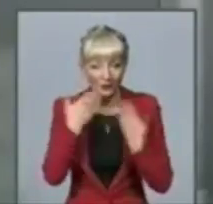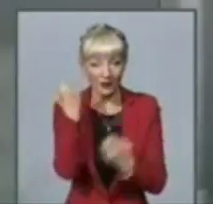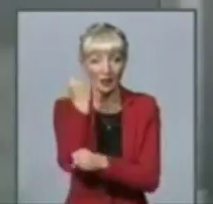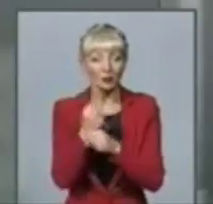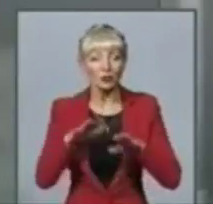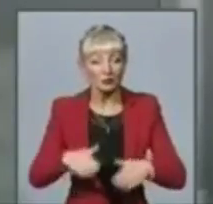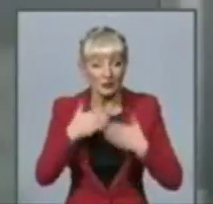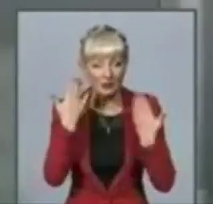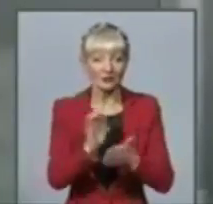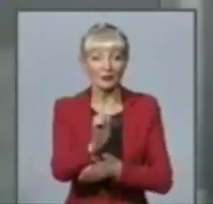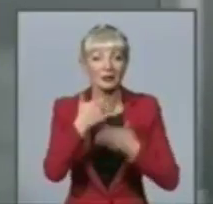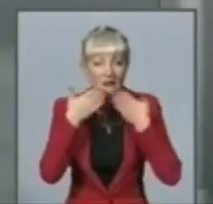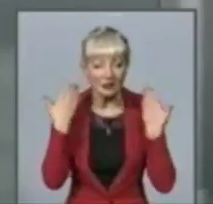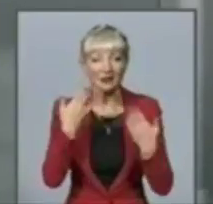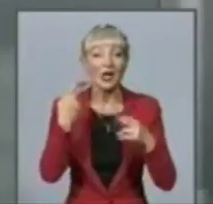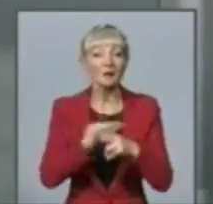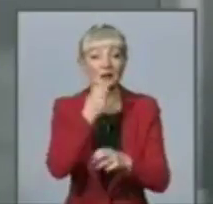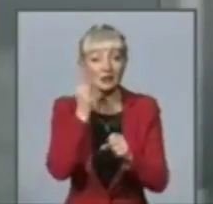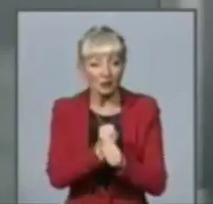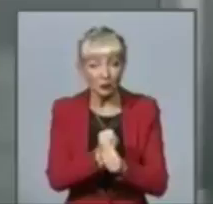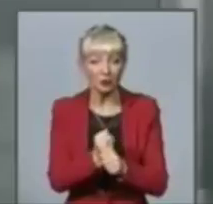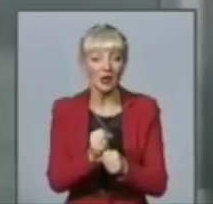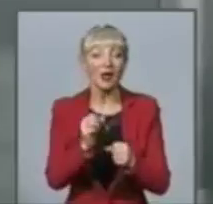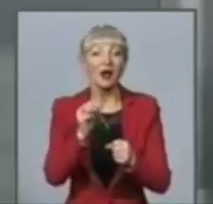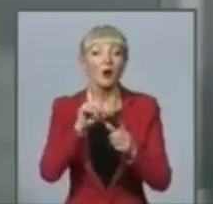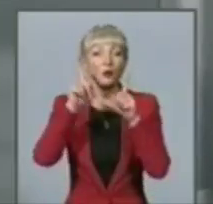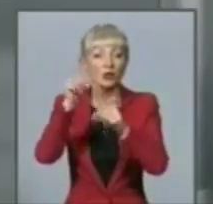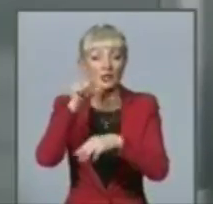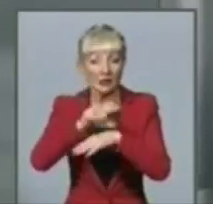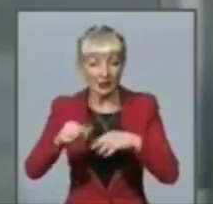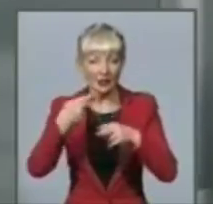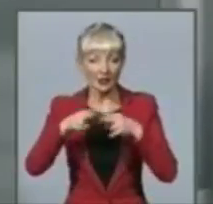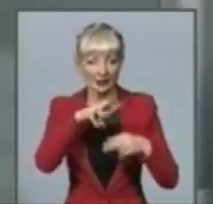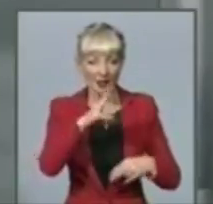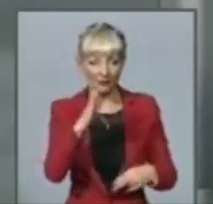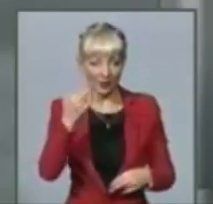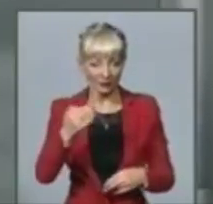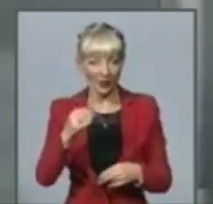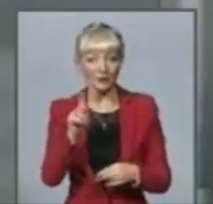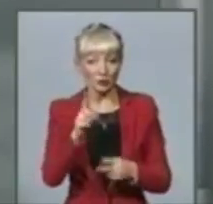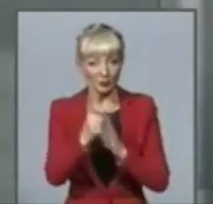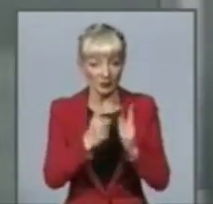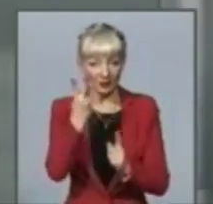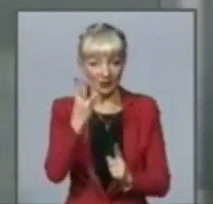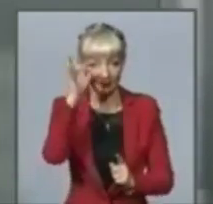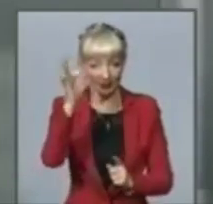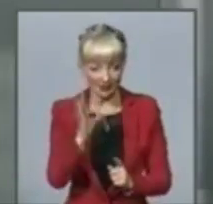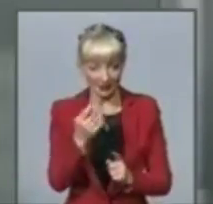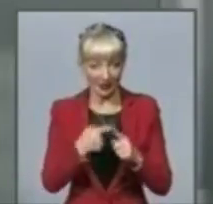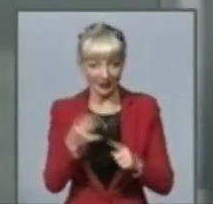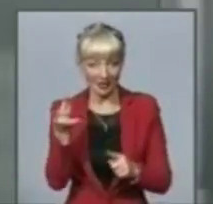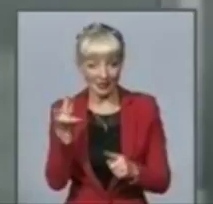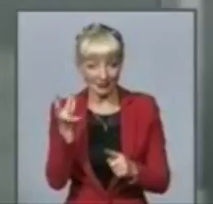нема, виробництва нема, безробіття, зубожіння, еміграція, кредити МВФ. Щоб це змінити, 3% вводимо аграрно-сировинний